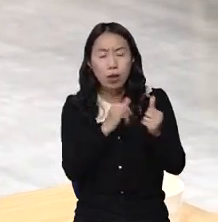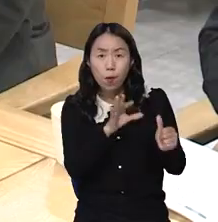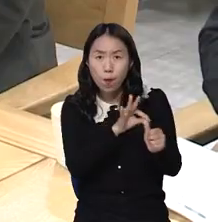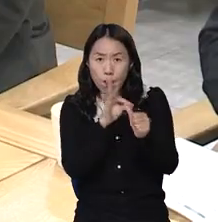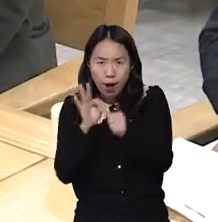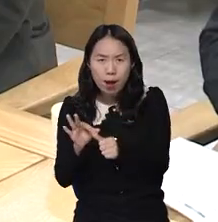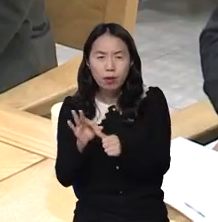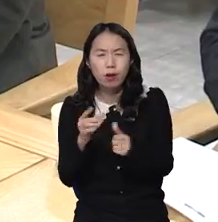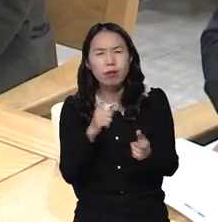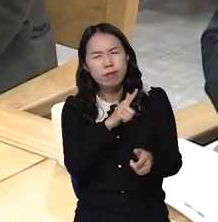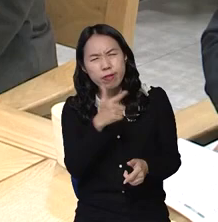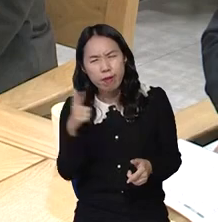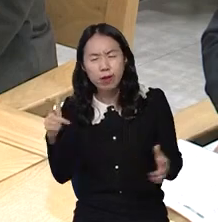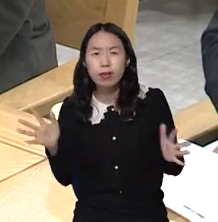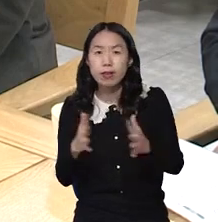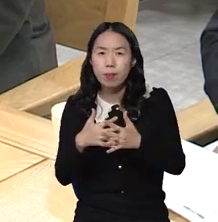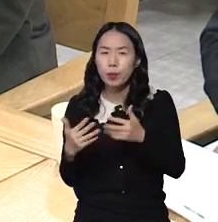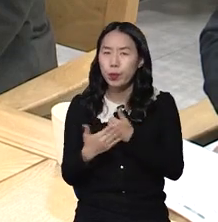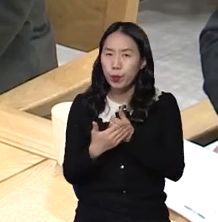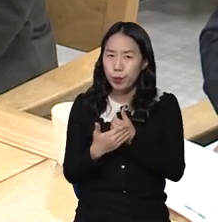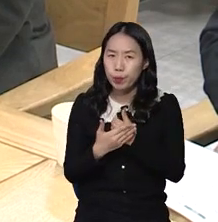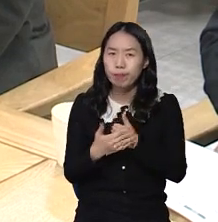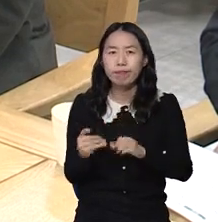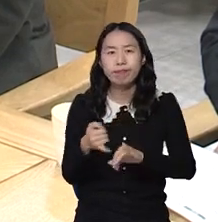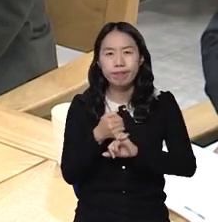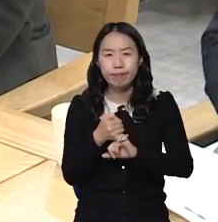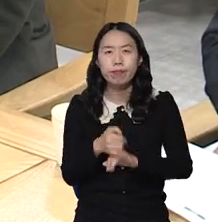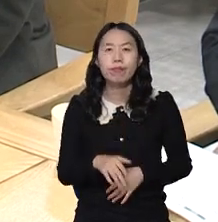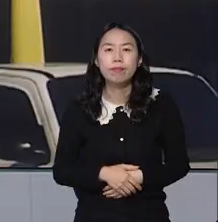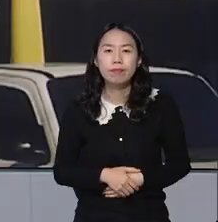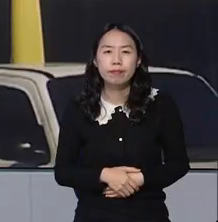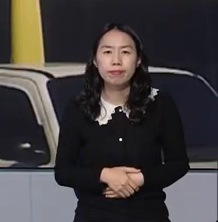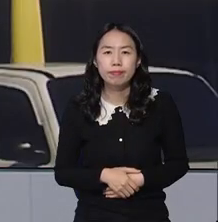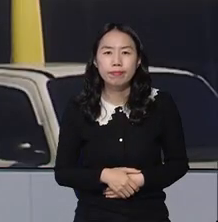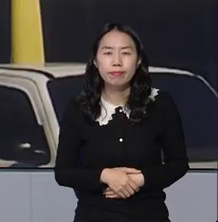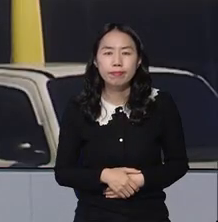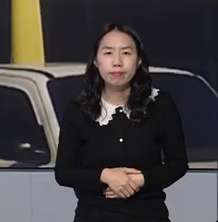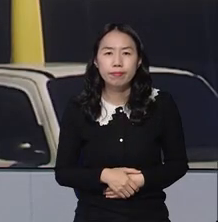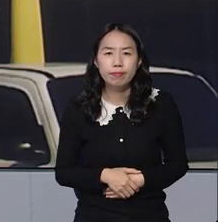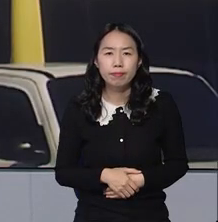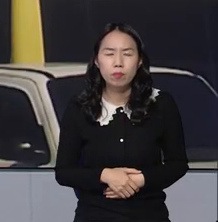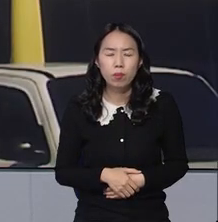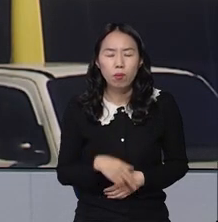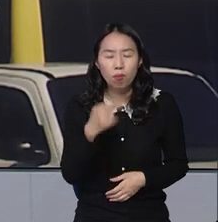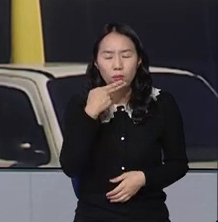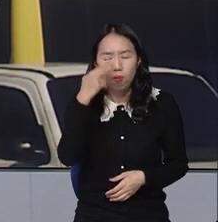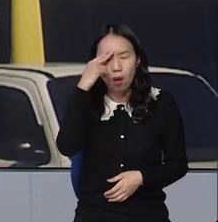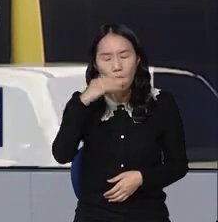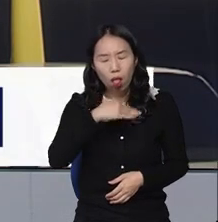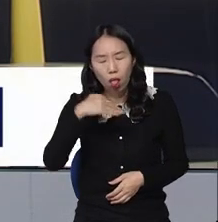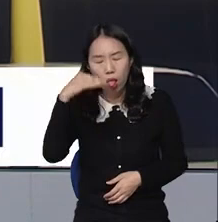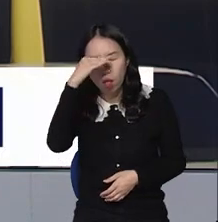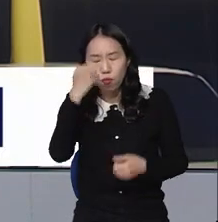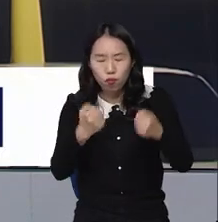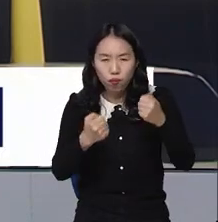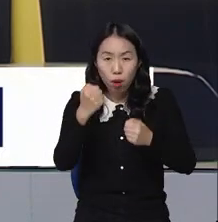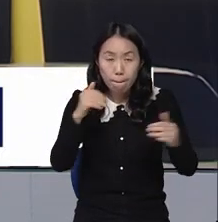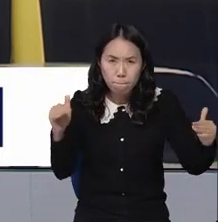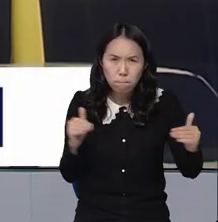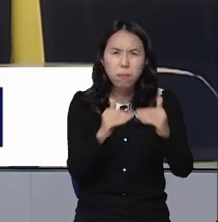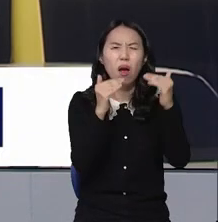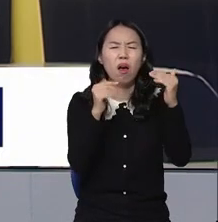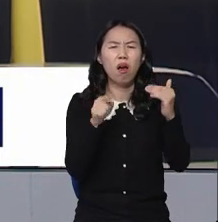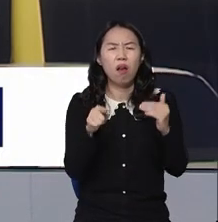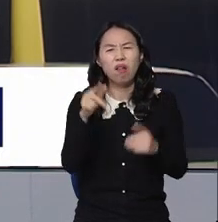협력을 이어갈 계획입니다. 만취 상태로 운전을 하다 교통사고를